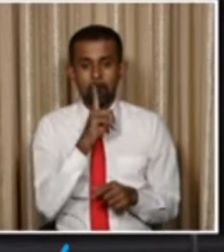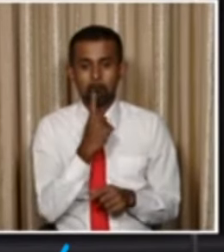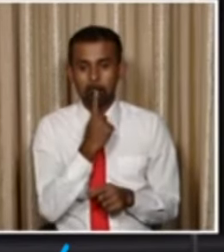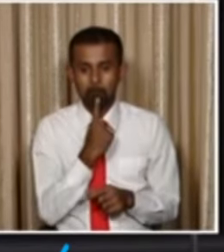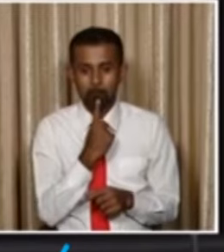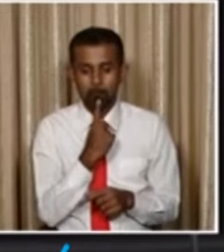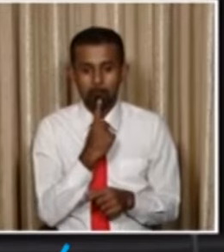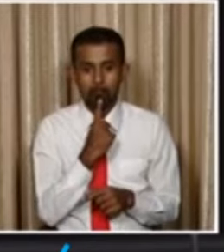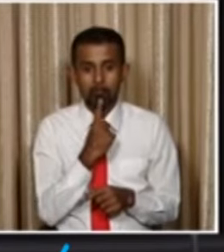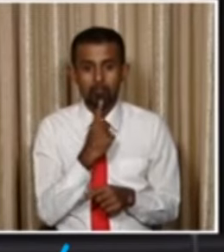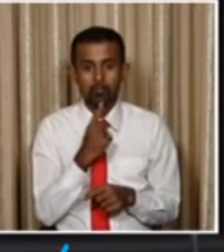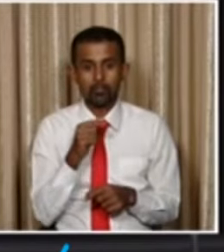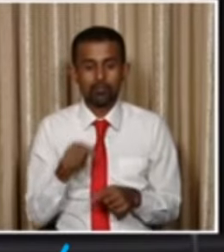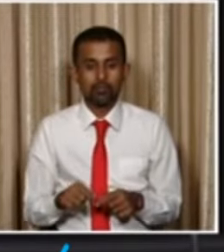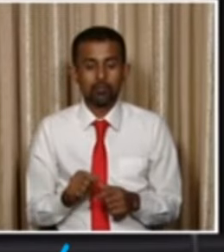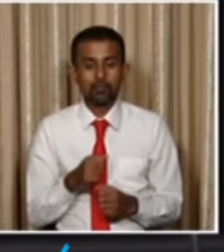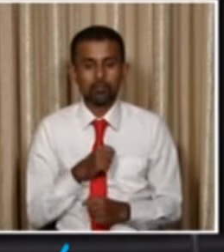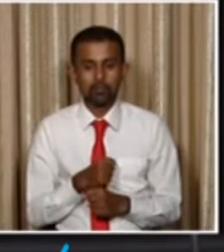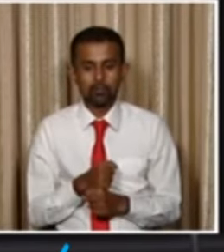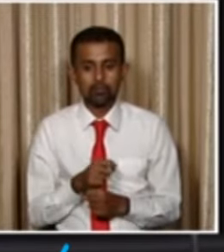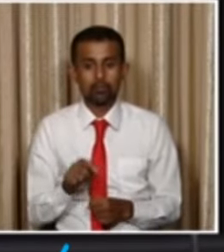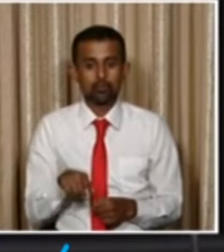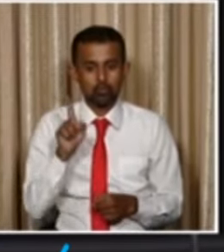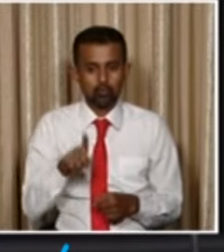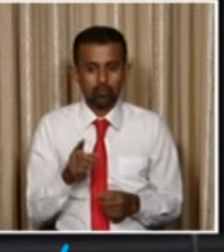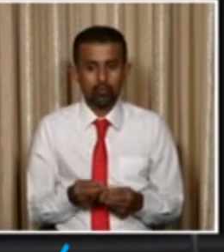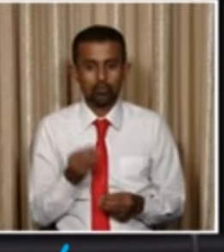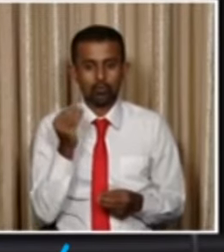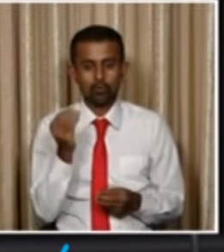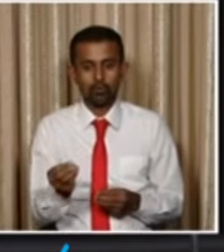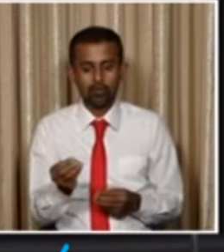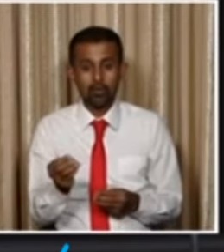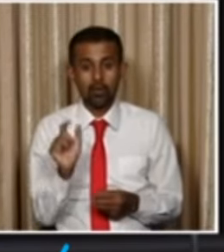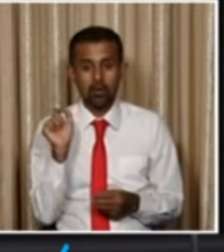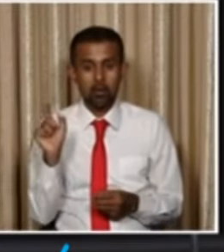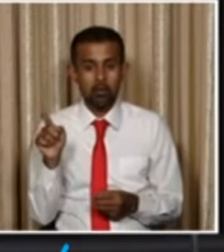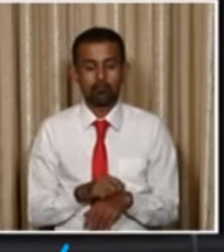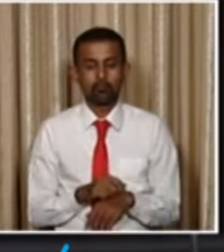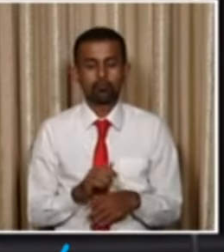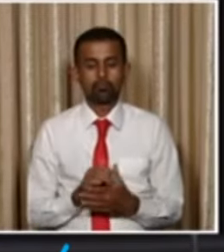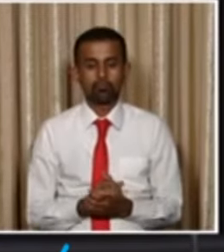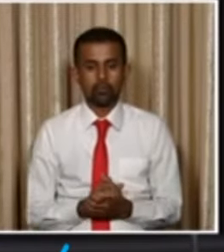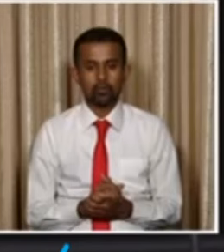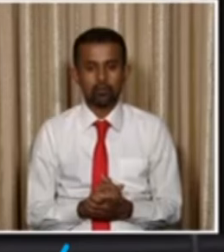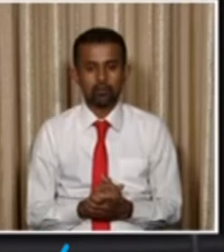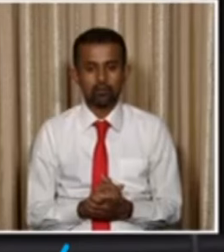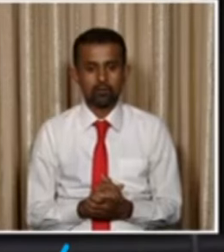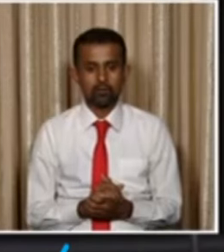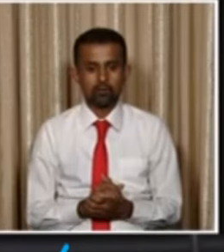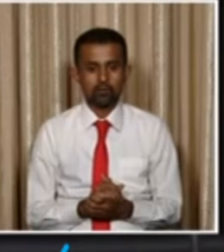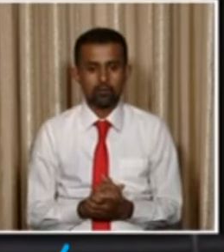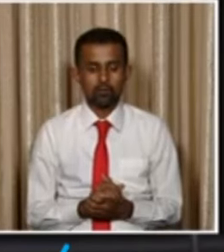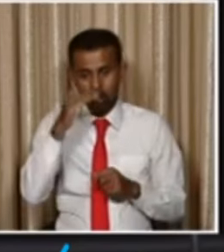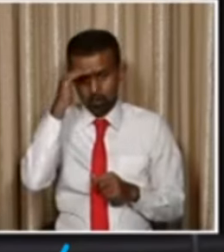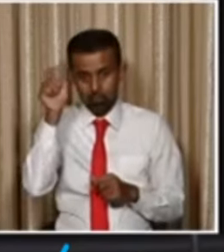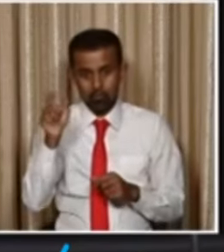வந்து அரசு அங்கீகாரம் வழங்கிய பெருமையும் இவரை சாரும் என்பதை இந்த இடத்திலே நான் கூறிக்கொள்ள விரும்புகின்றேன். இறுதியாக சபாநாயகர்